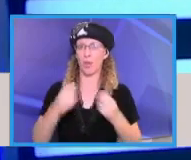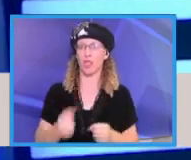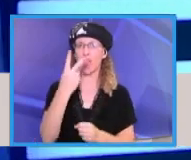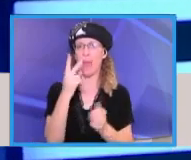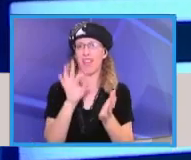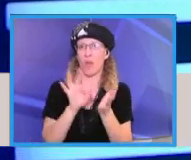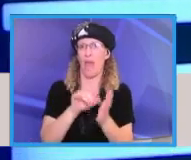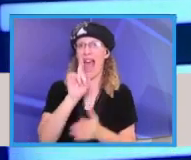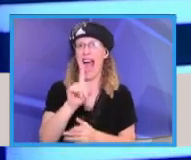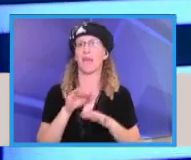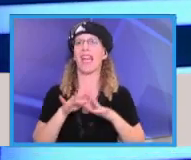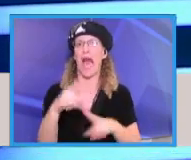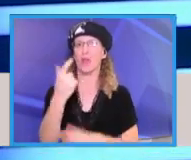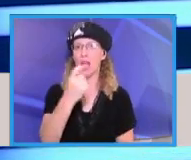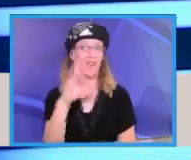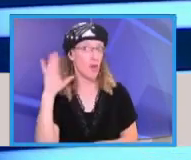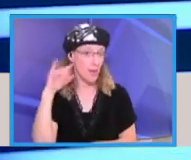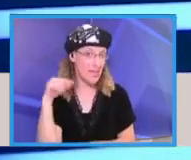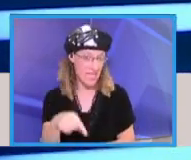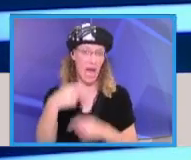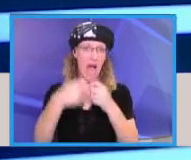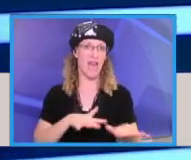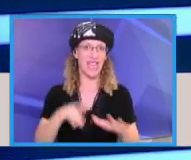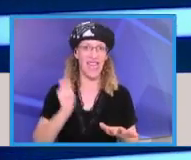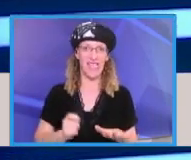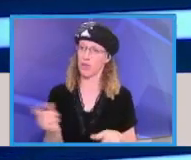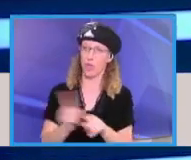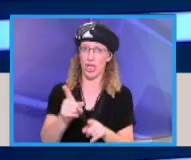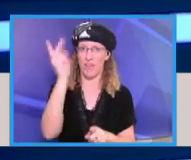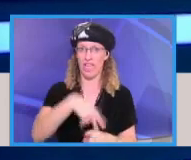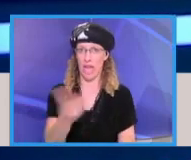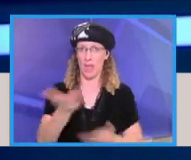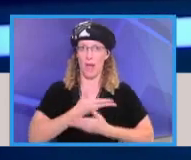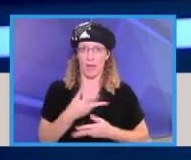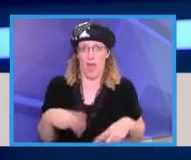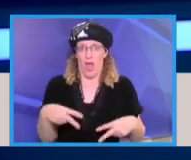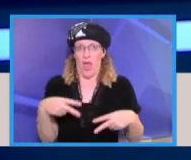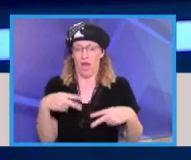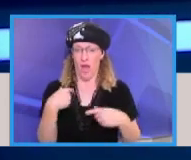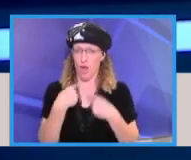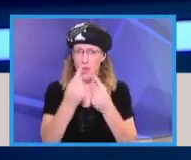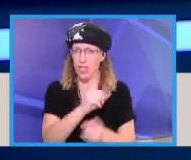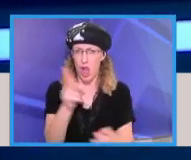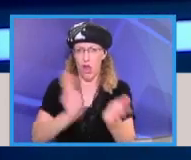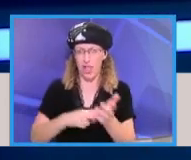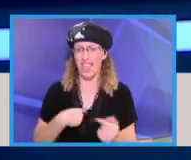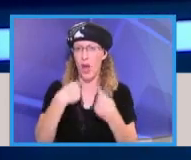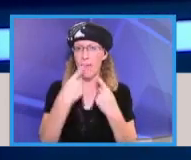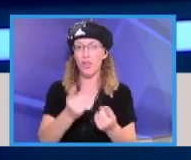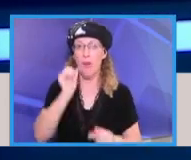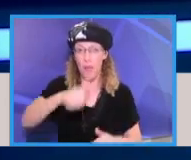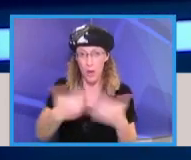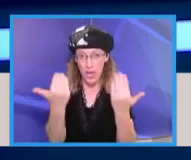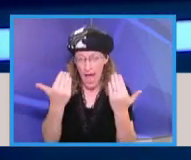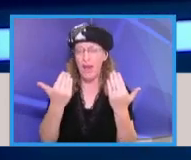מיליארד שקל, וברגע ששומעים את זה חברי כנסת, כמו שאתה מבין, הם מקבלים פיק ברכיים. אני טוען שזה לא נכון. אני טוען שמחר